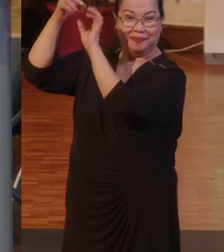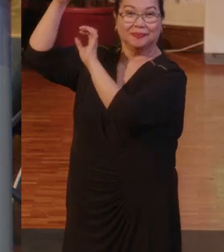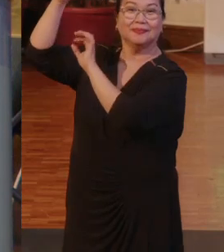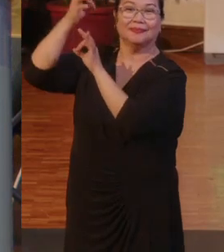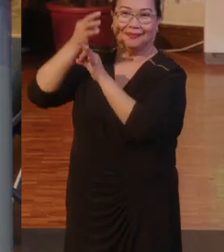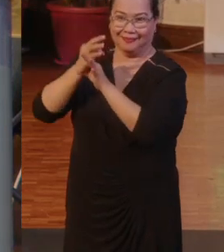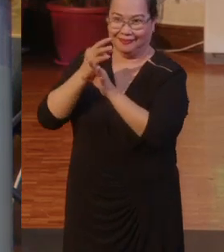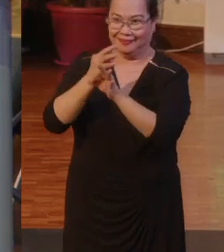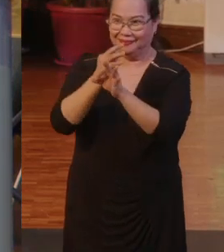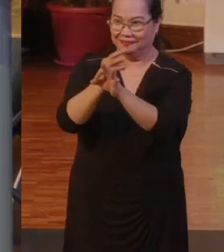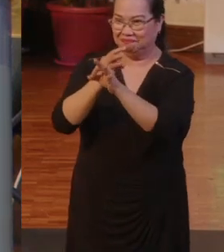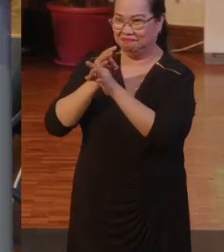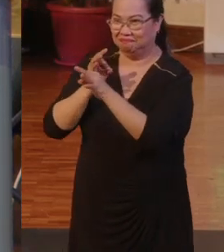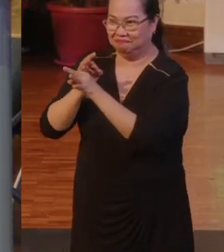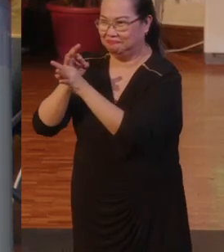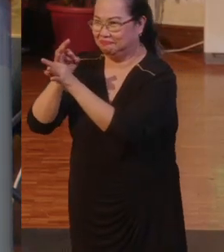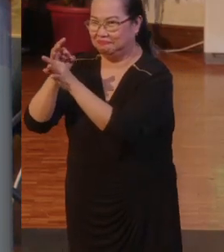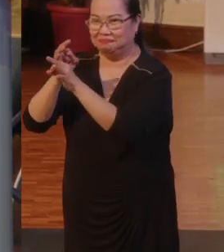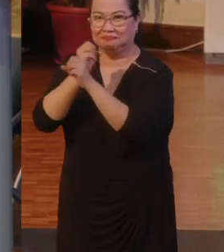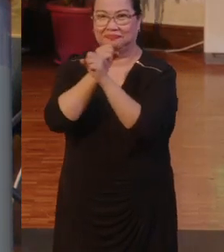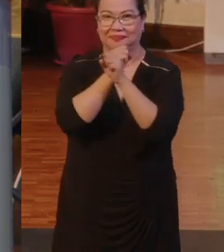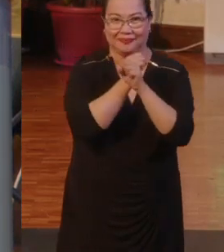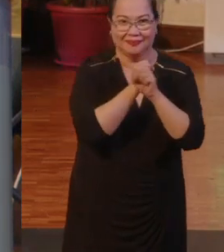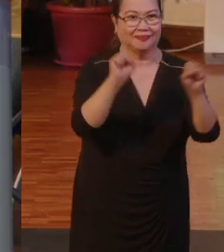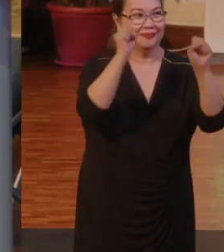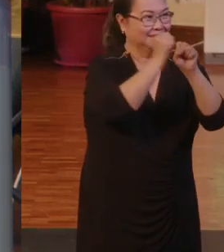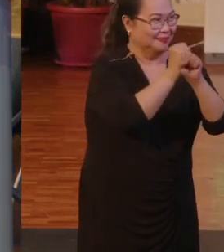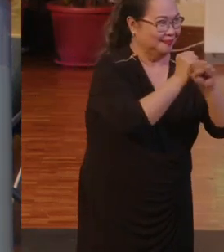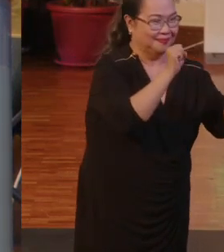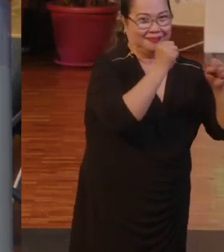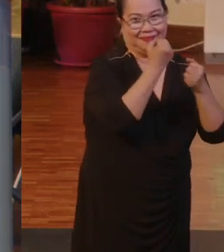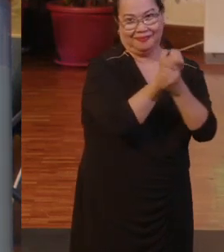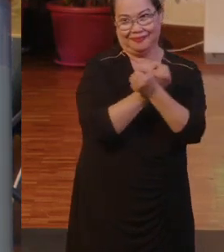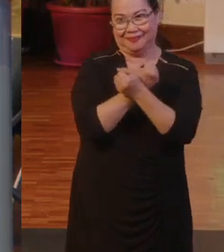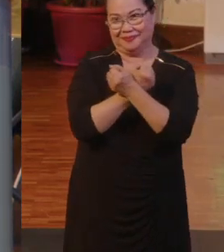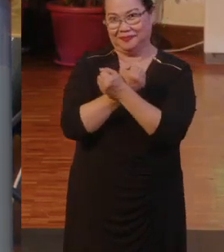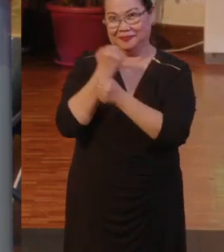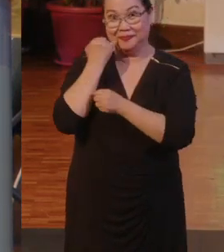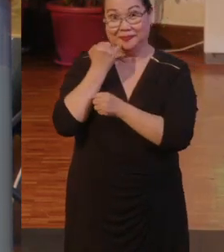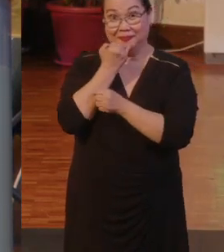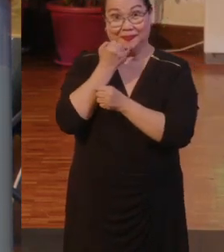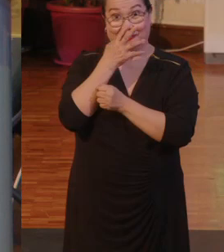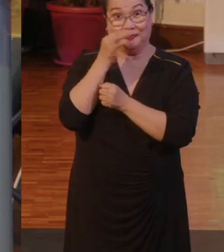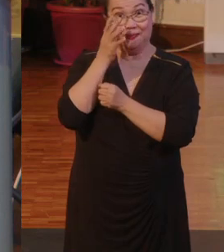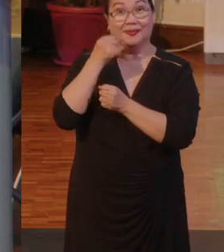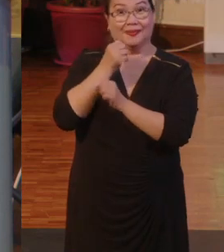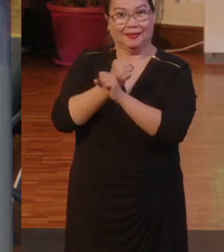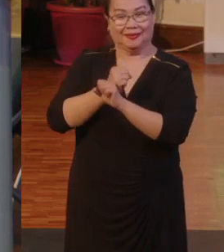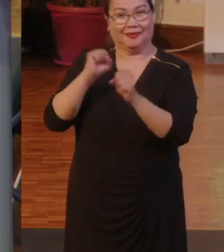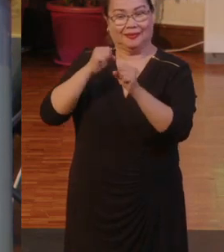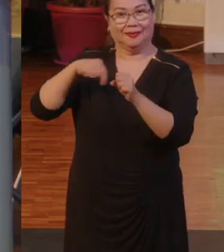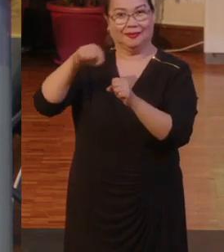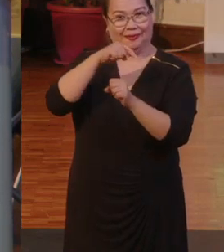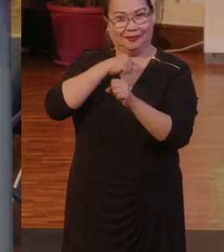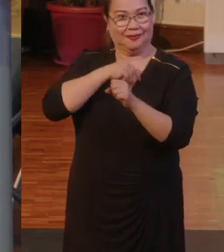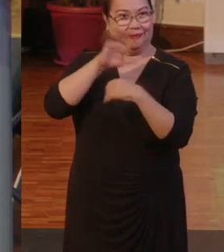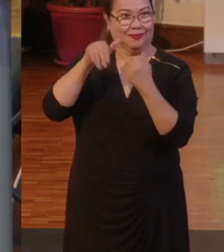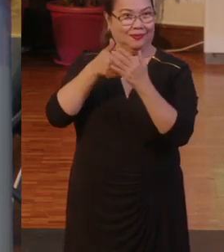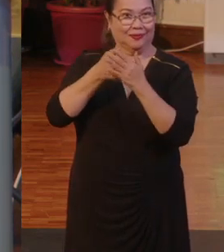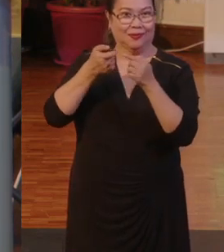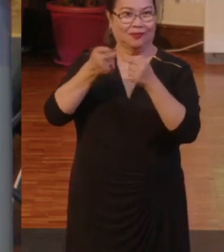Diyos sa pagliligtas sa pagkaalipin ng Israel at sa pagliligtas sa atin